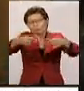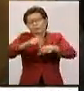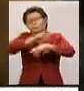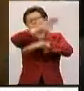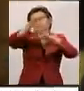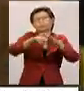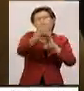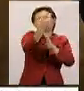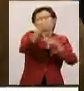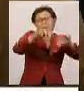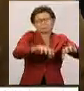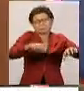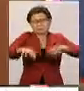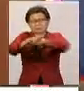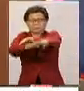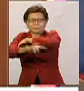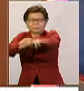semua 12 daerah di negeri Perak.